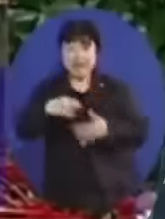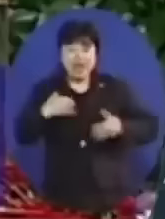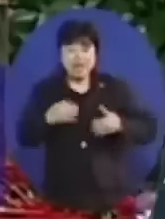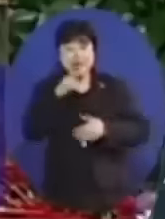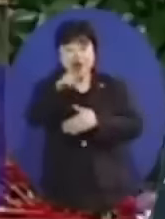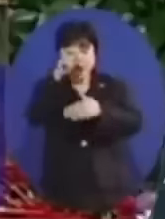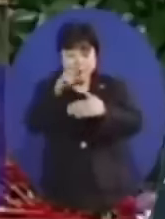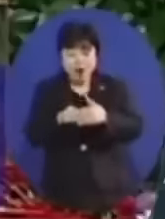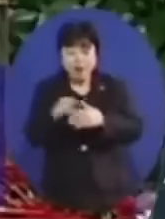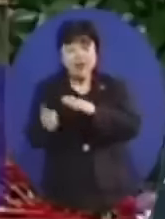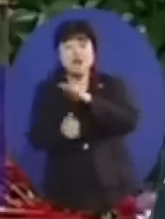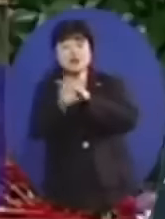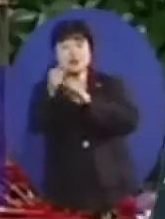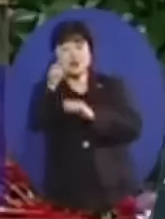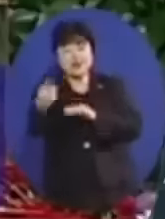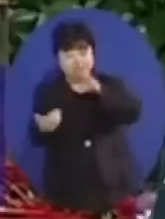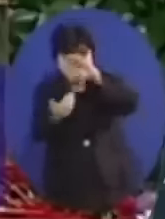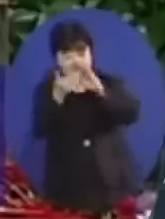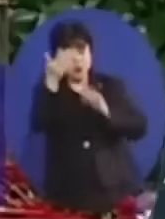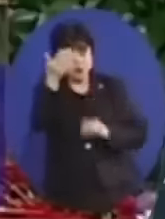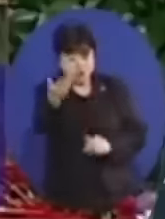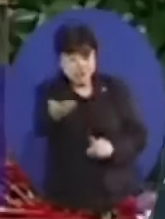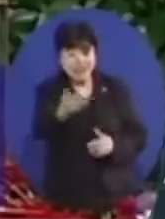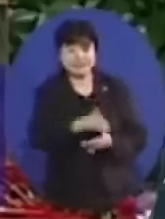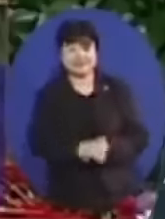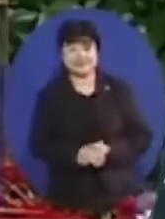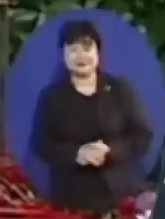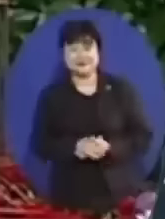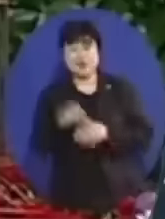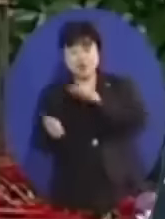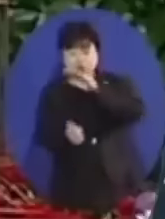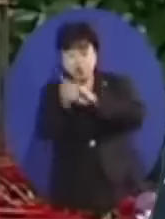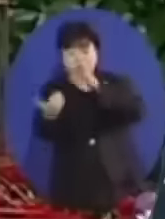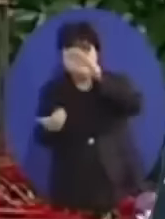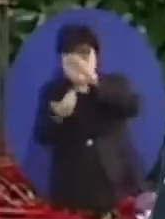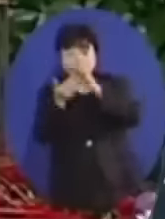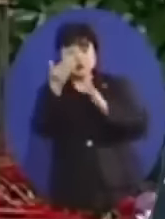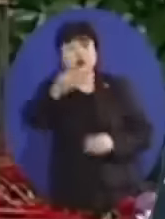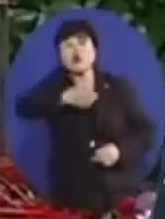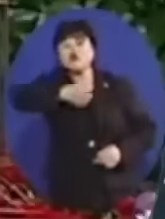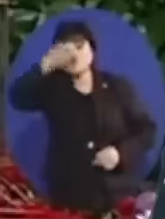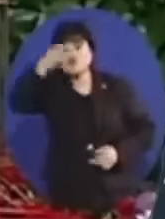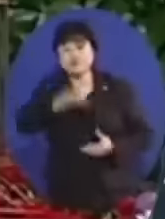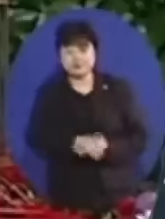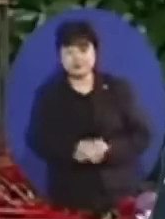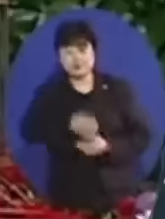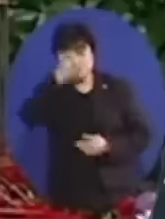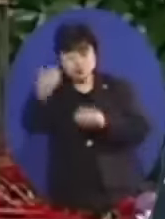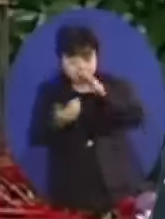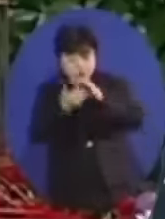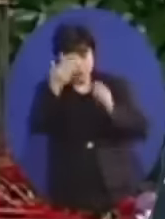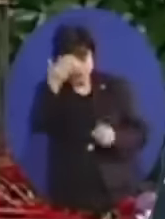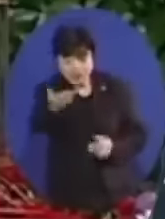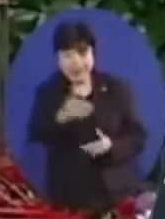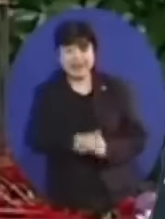마음에 소원을 내게 이루어줘요. 소원이 바로 꿈입니다. 꿈을 이루어주겠다.